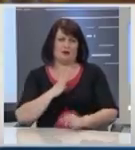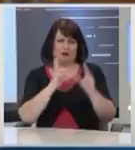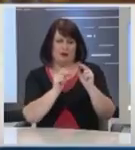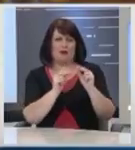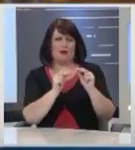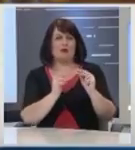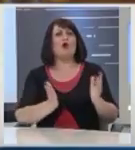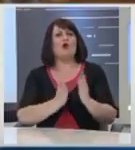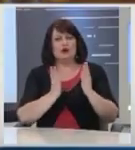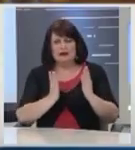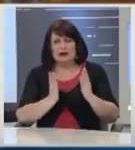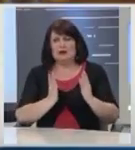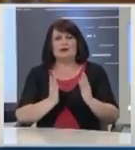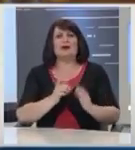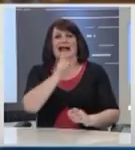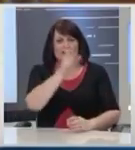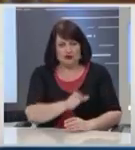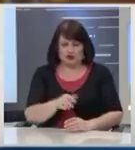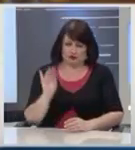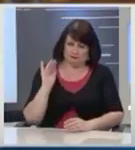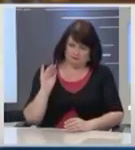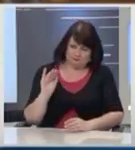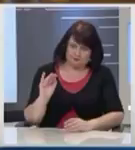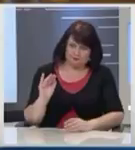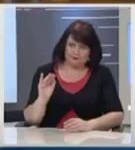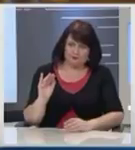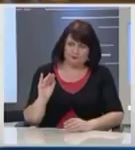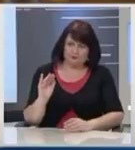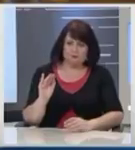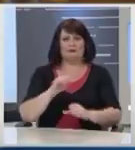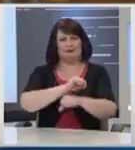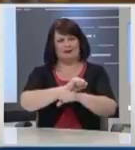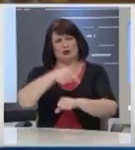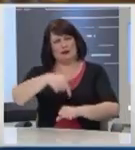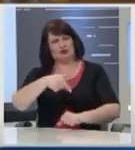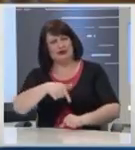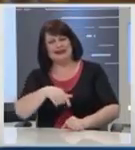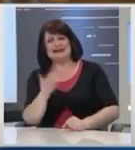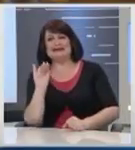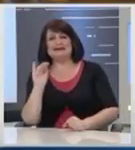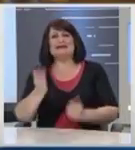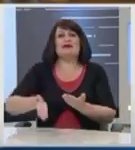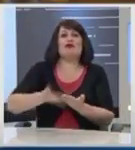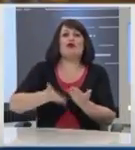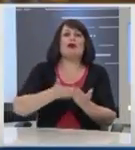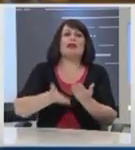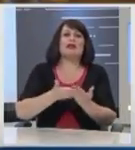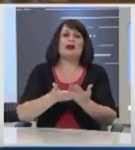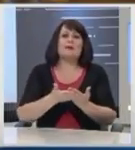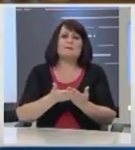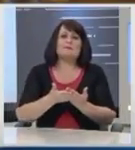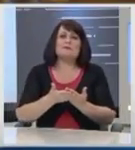όταν του ζήτησε αυτός που είναι μέσα βοήθεια